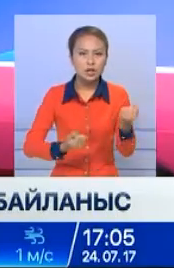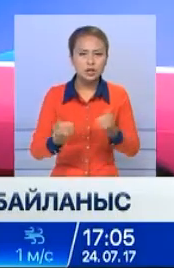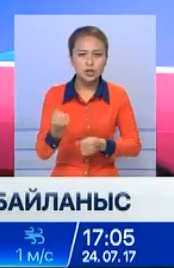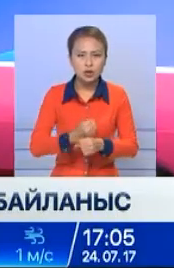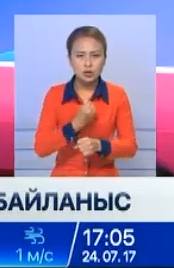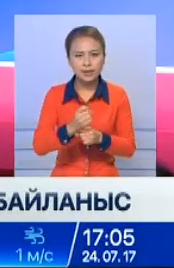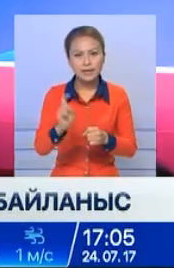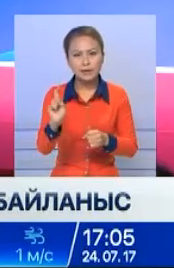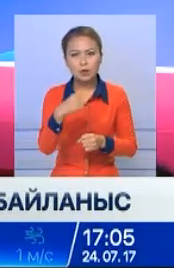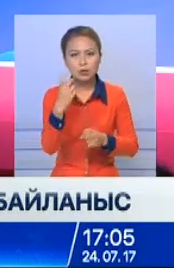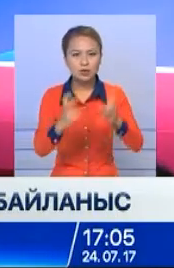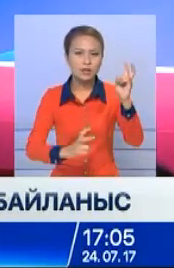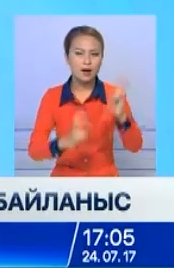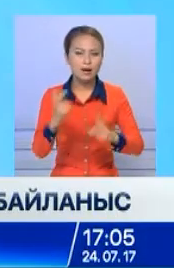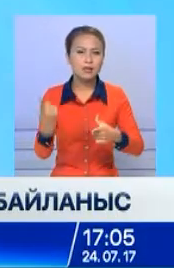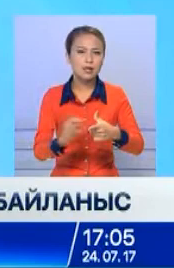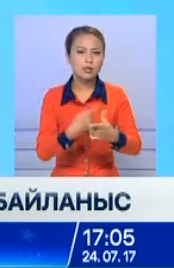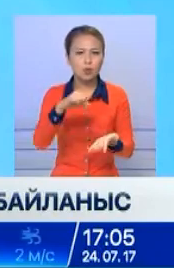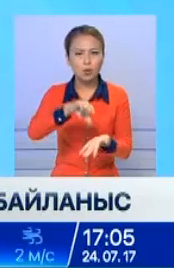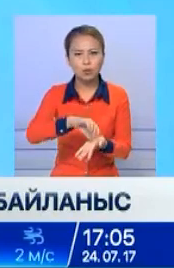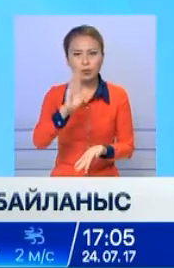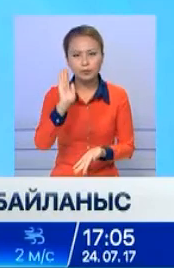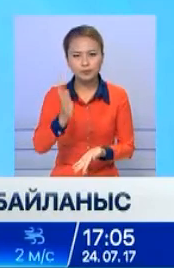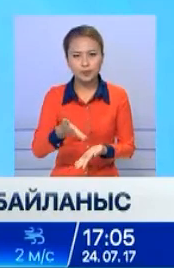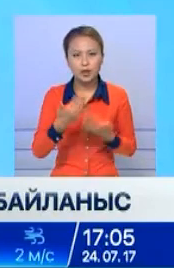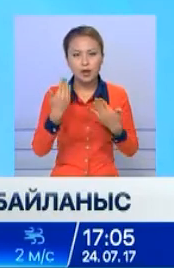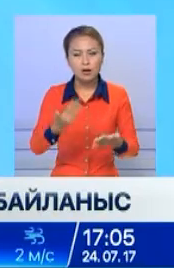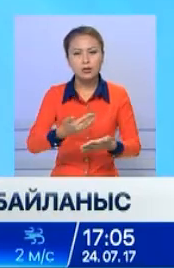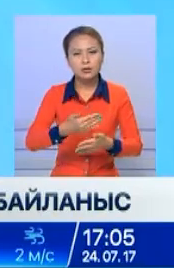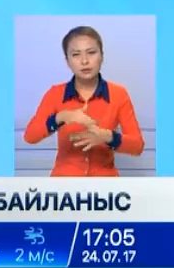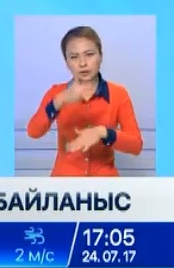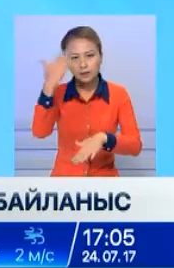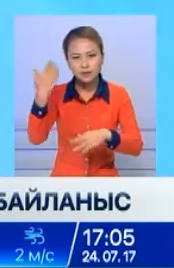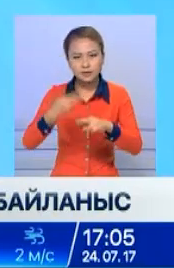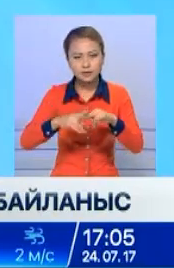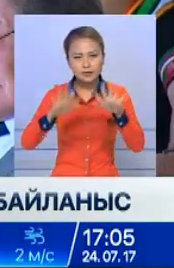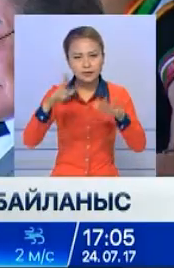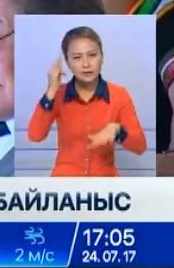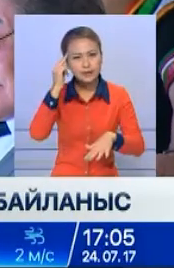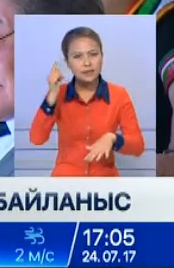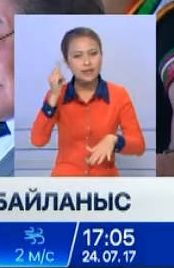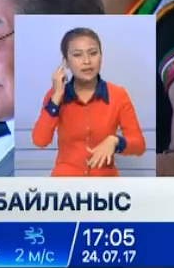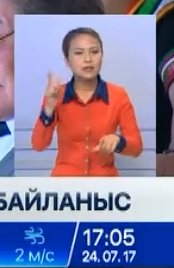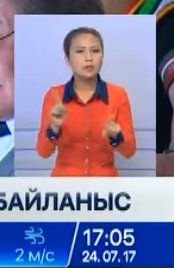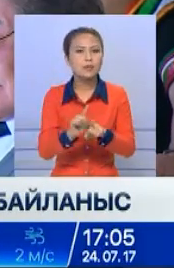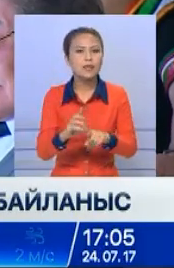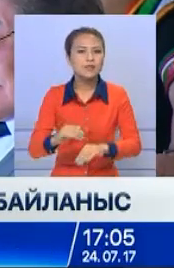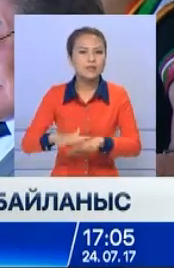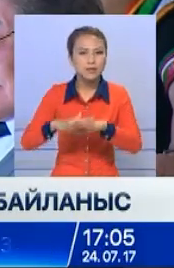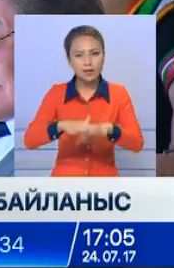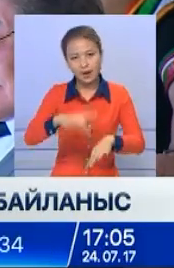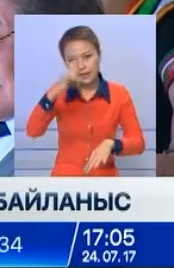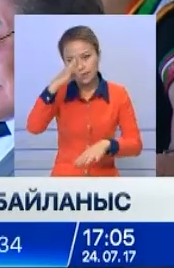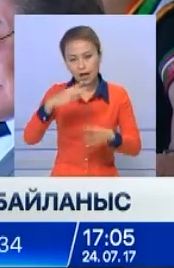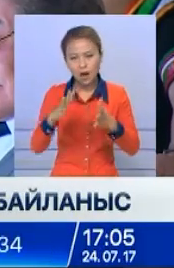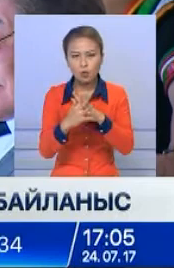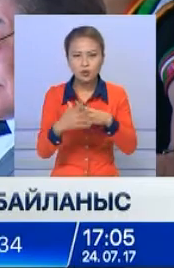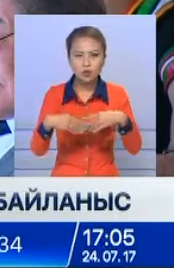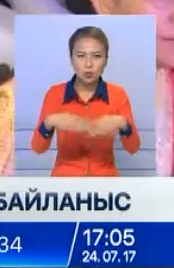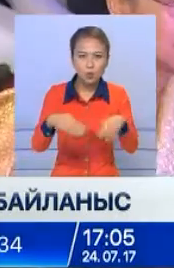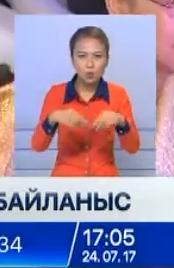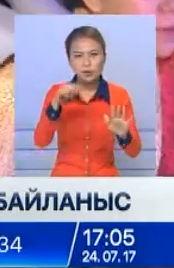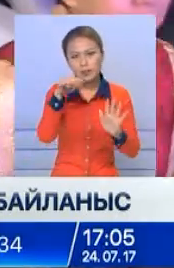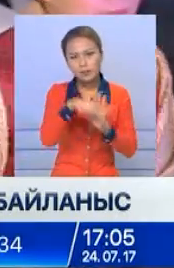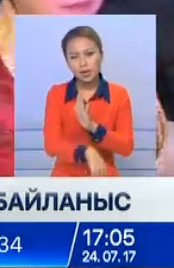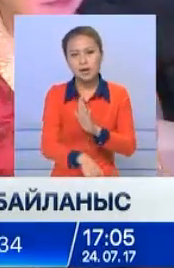Сондай-ақ машина жасау мен химия өндірісіне атсалысуды көздейді. Әсіресе Аспан асты елінің инвесторлары Қазақстанның ауыл шаруашылық өнімдеріне, соның